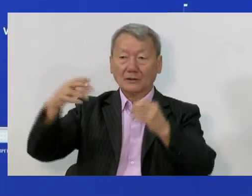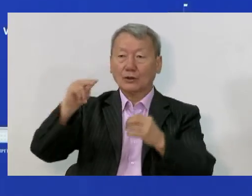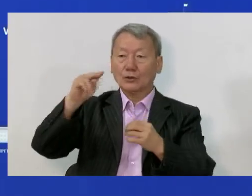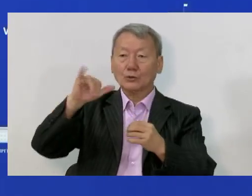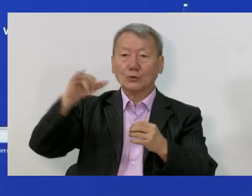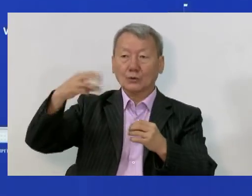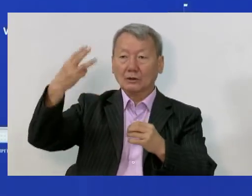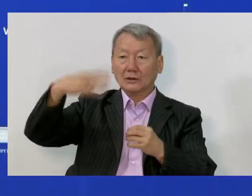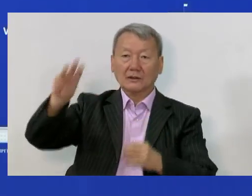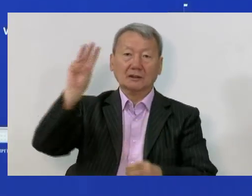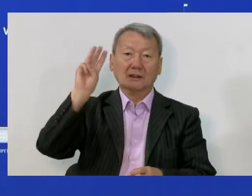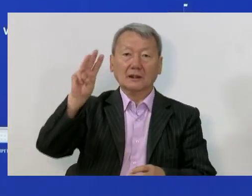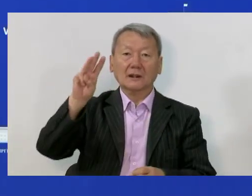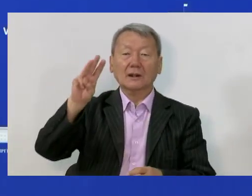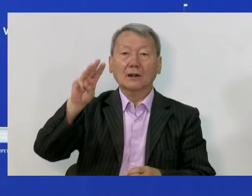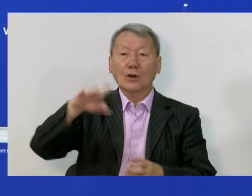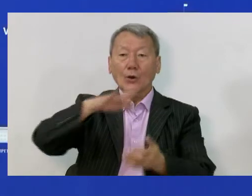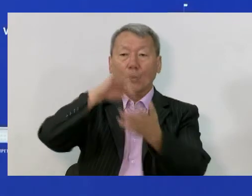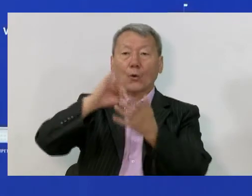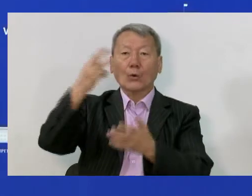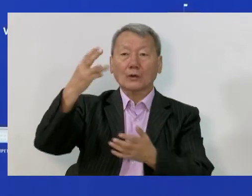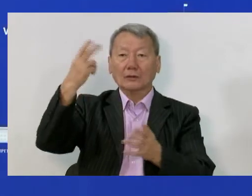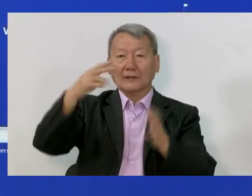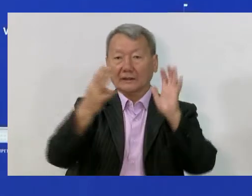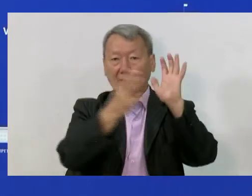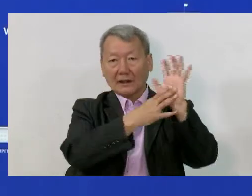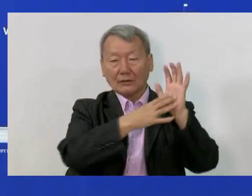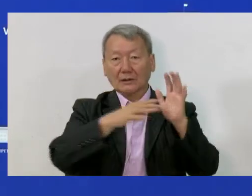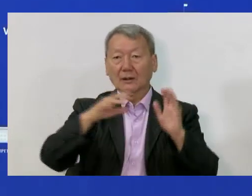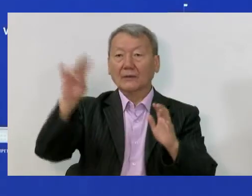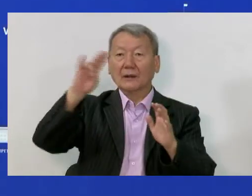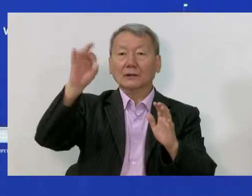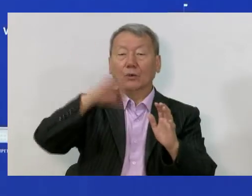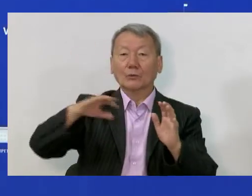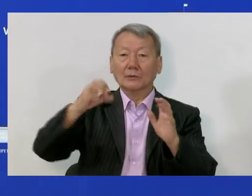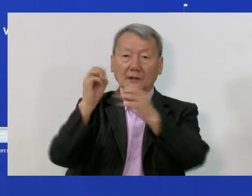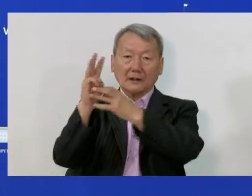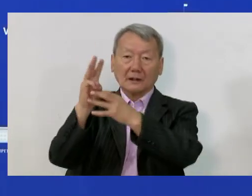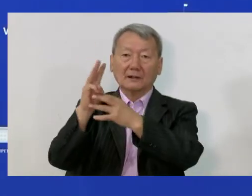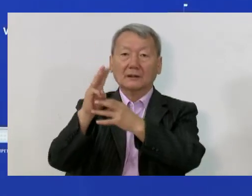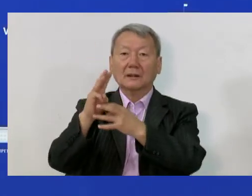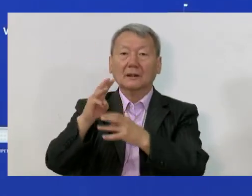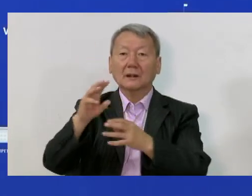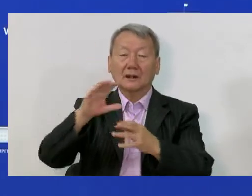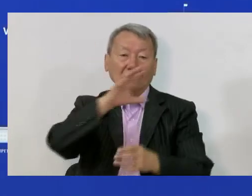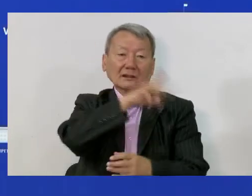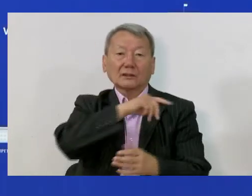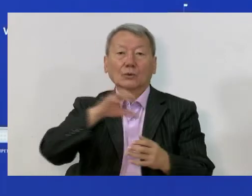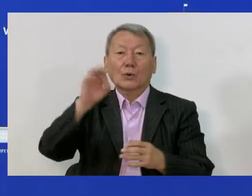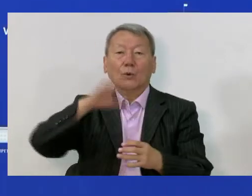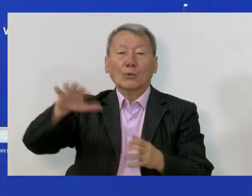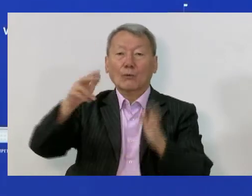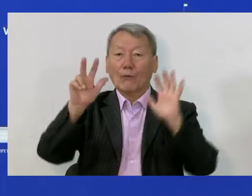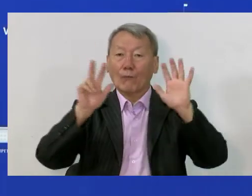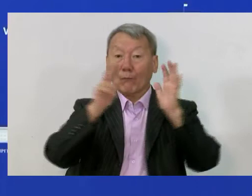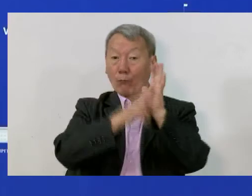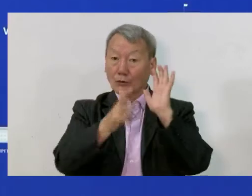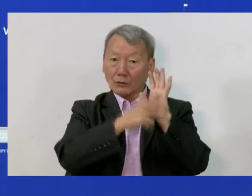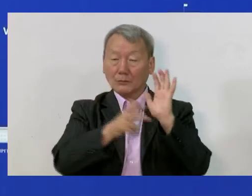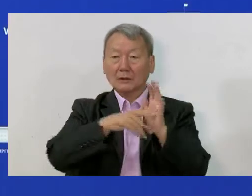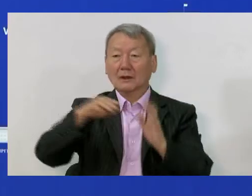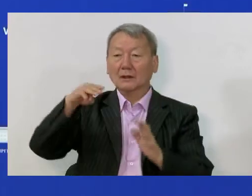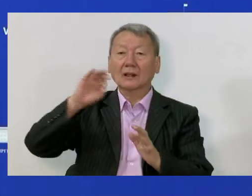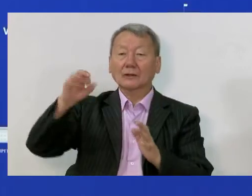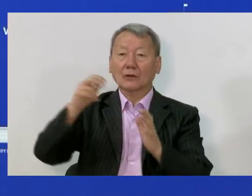Чуйской области 33, в городе Орш 29, Нарынской области 13, в Исокульской области 80, в